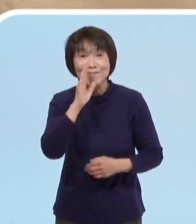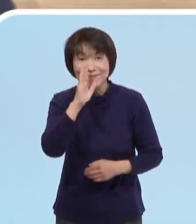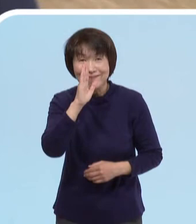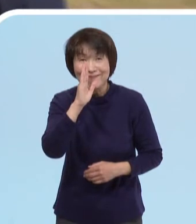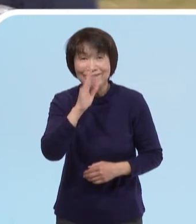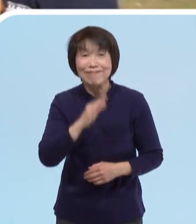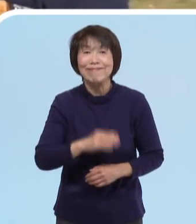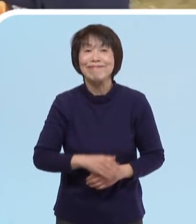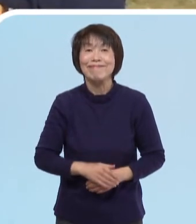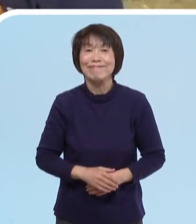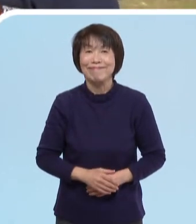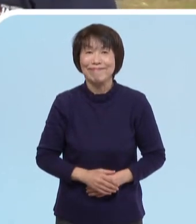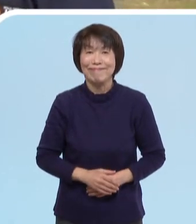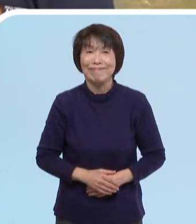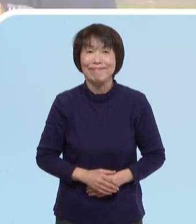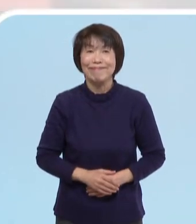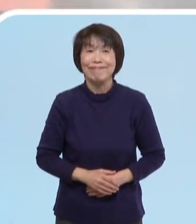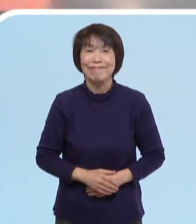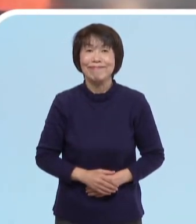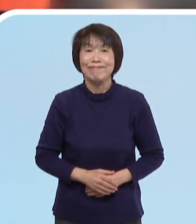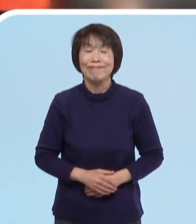います。 3年後、 はい、